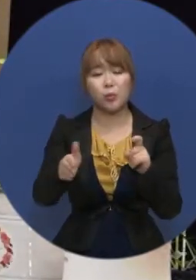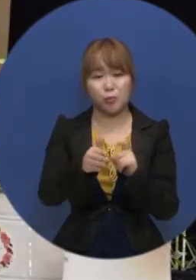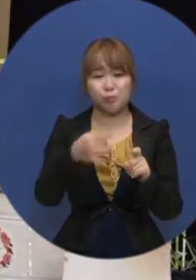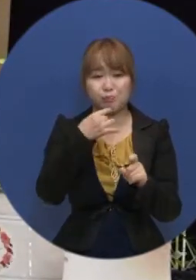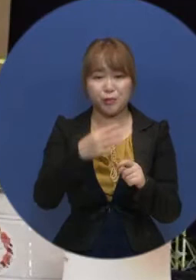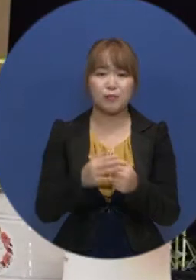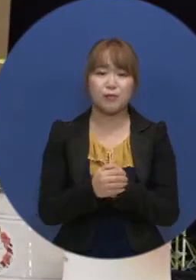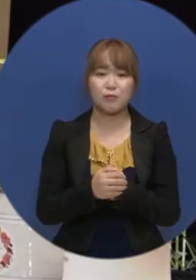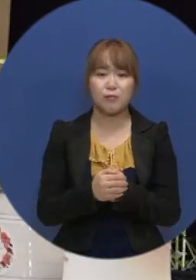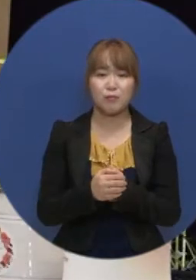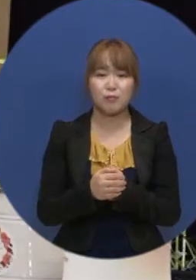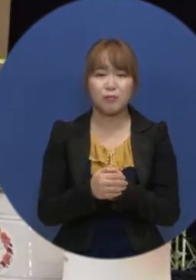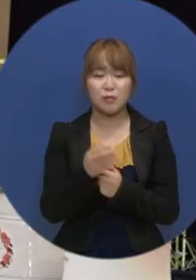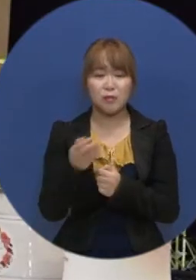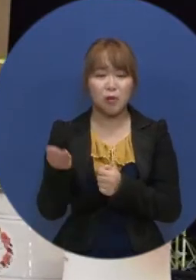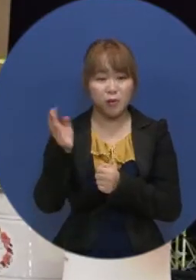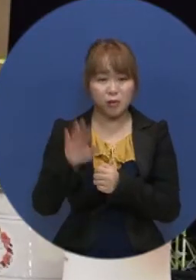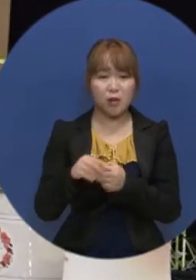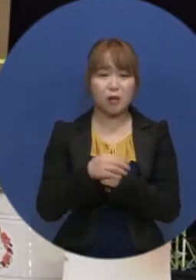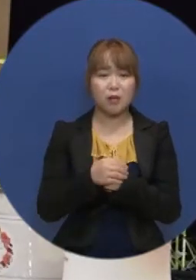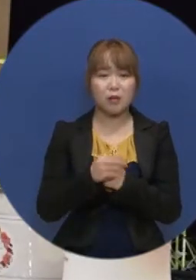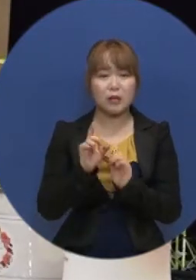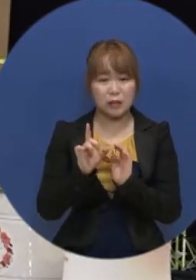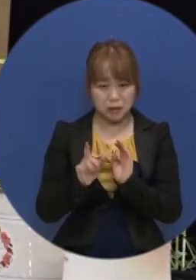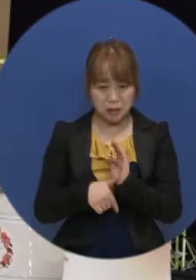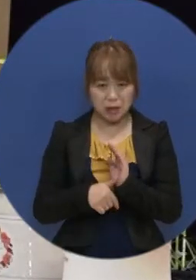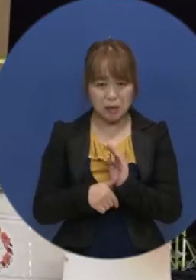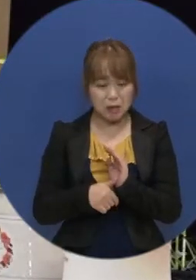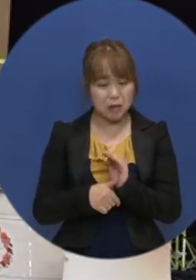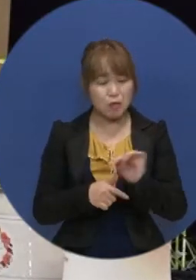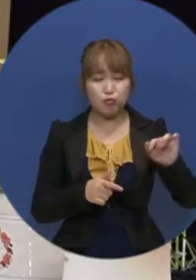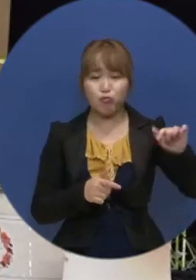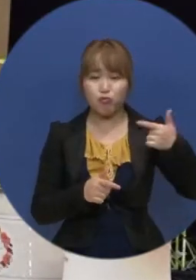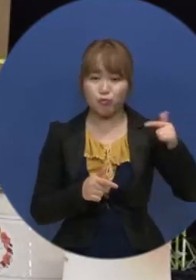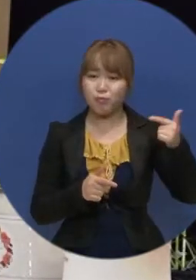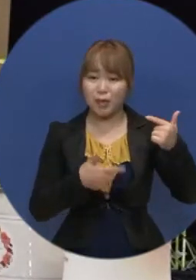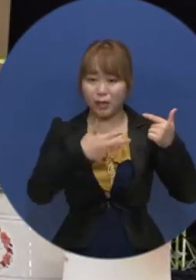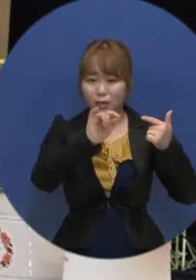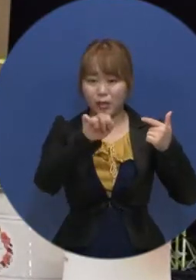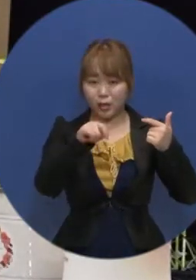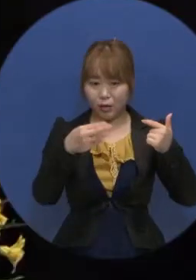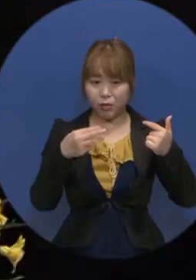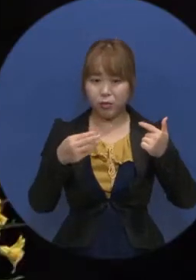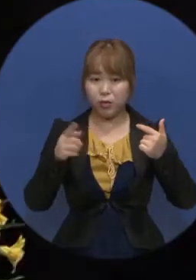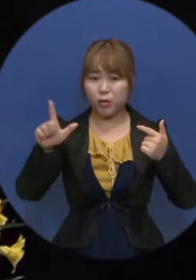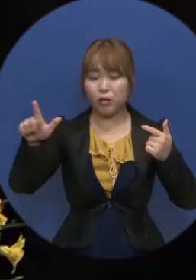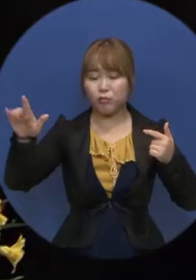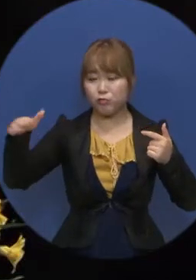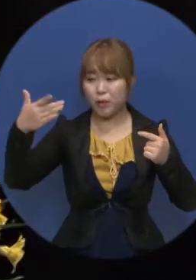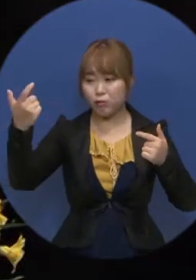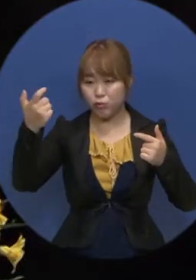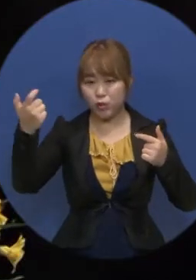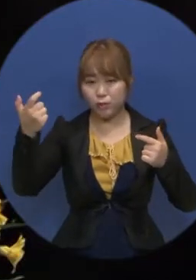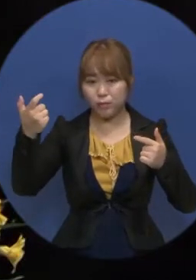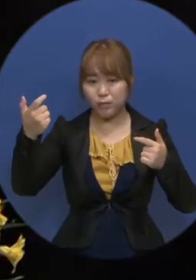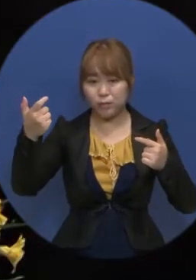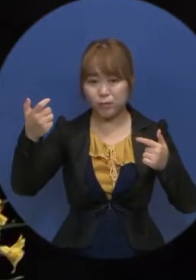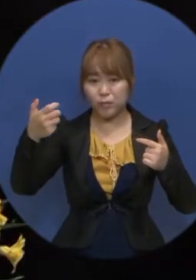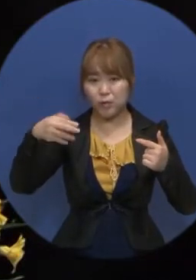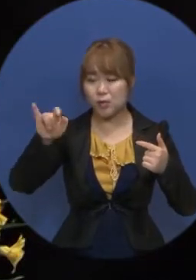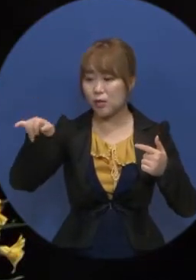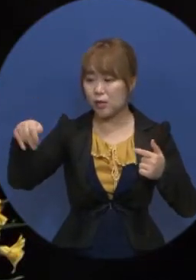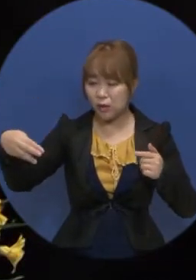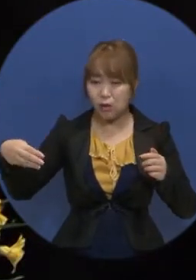정도였었어요. 근데 그때 600 채널, 960 채널까지. 960